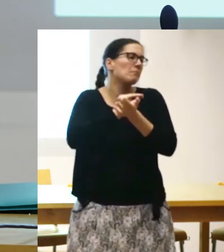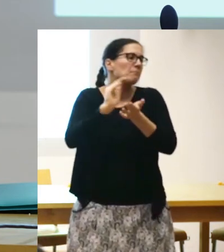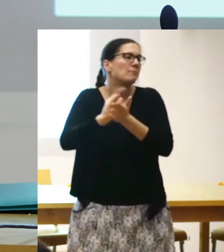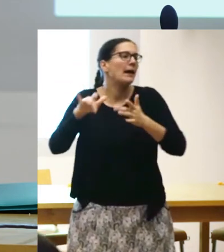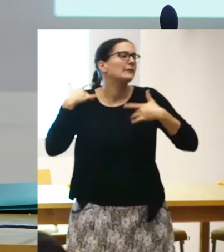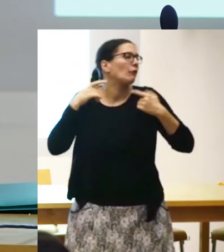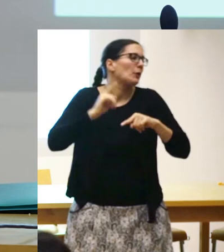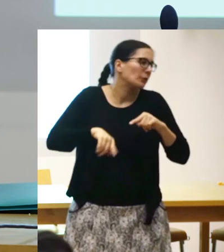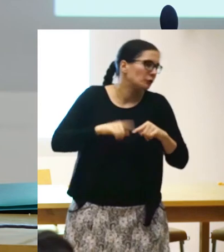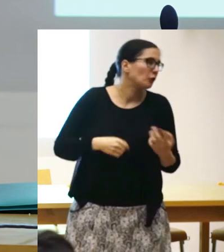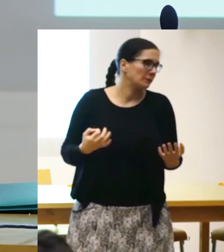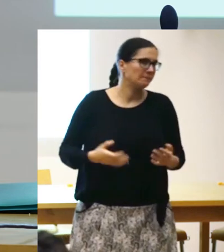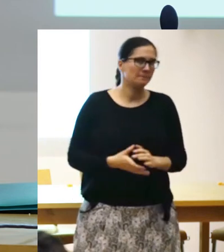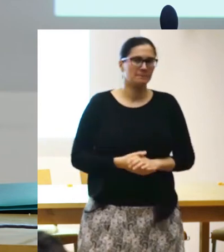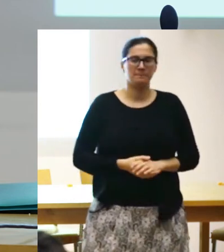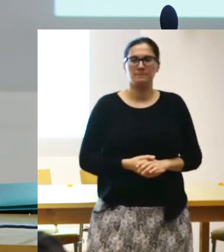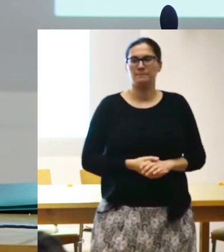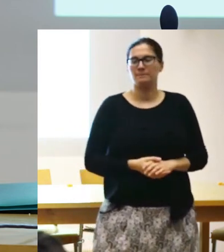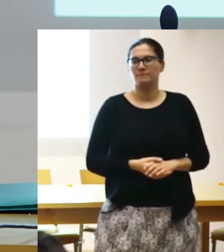přímo jako určeny handicapovaným.